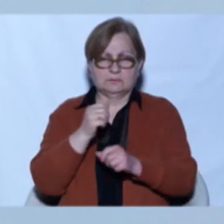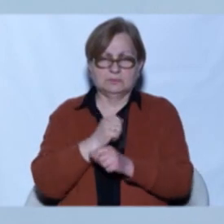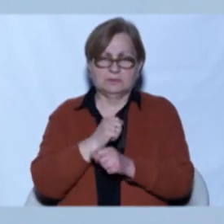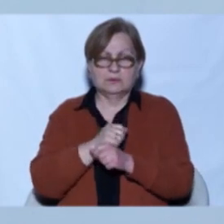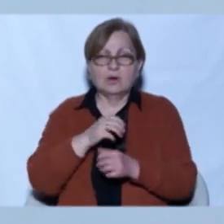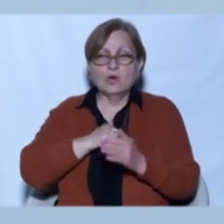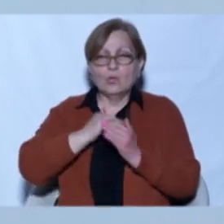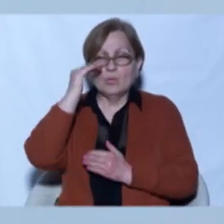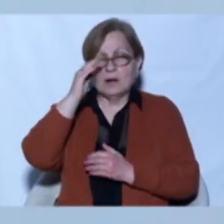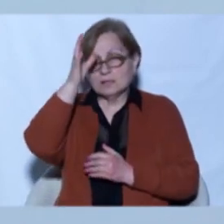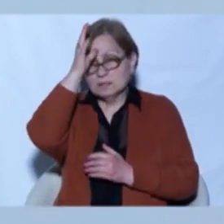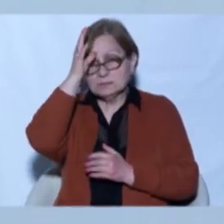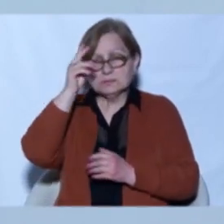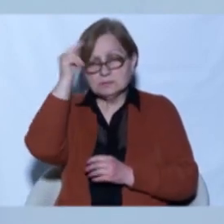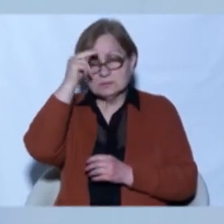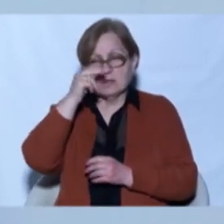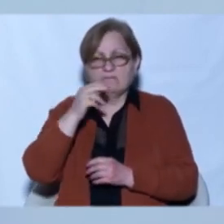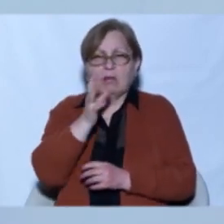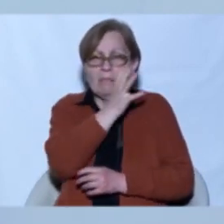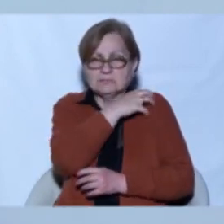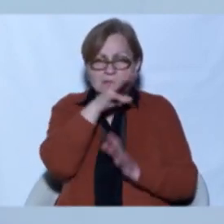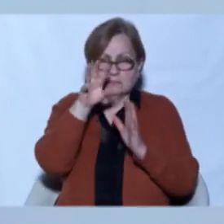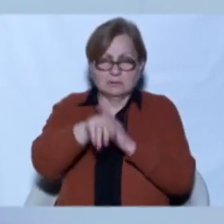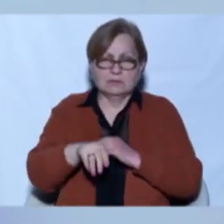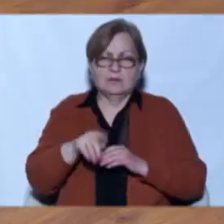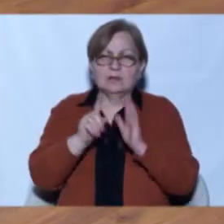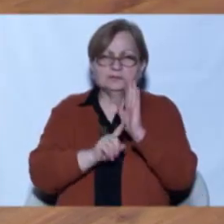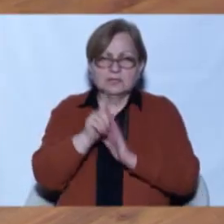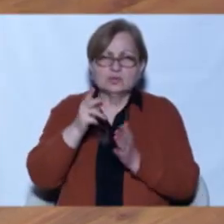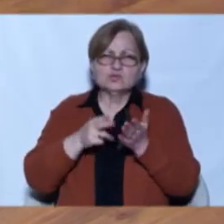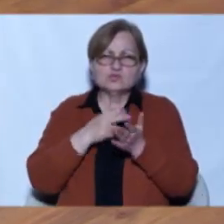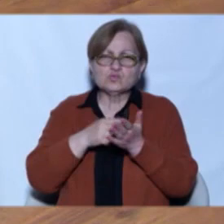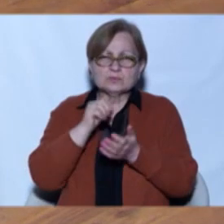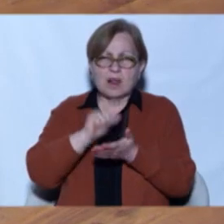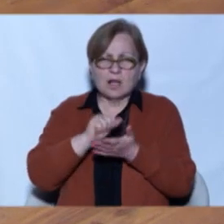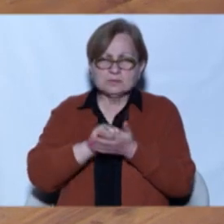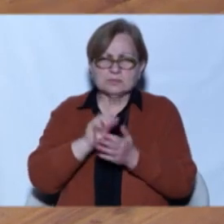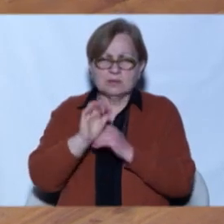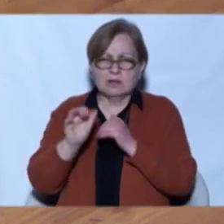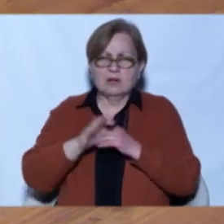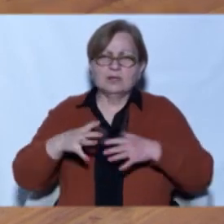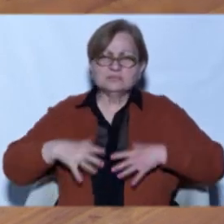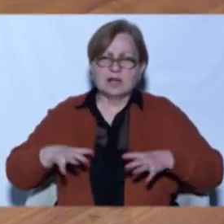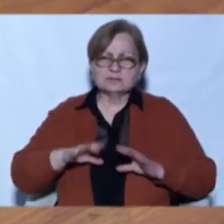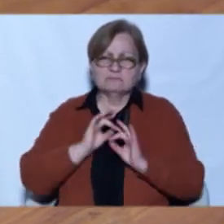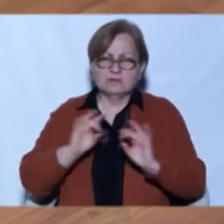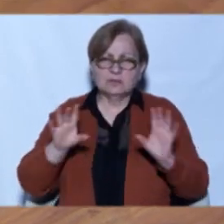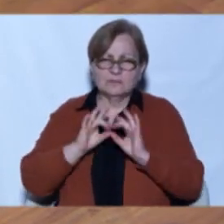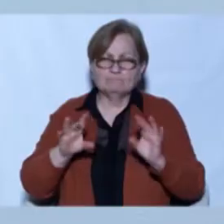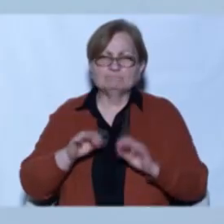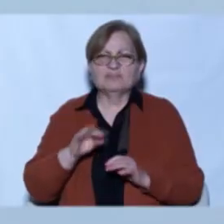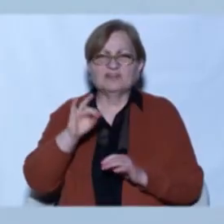უმაღლესი განათლება მიიღო პეტერბურგში, დაარსა ჟურნალ-გაზეთები საქართველოს მოამბე,